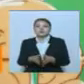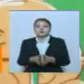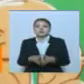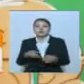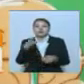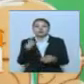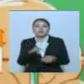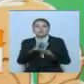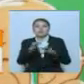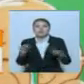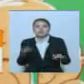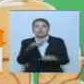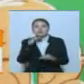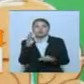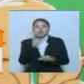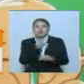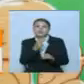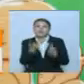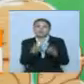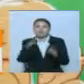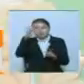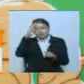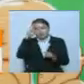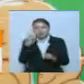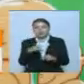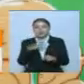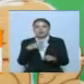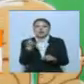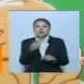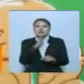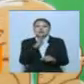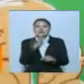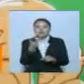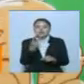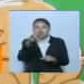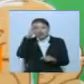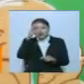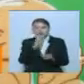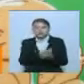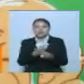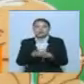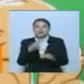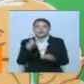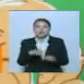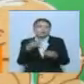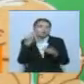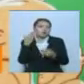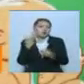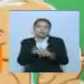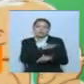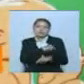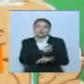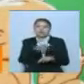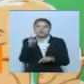Я стала многодетной матерью. Это 3-й мальчик в нашей семье. У меня есть 1 дочь и 2 мальчика. К счастью, роды прошли легко. Спасибо